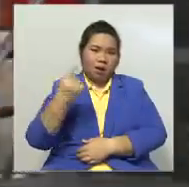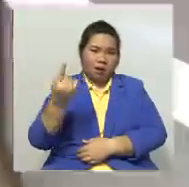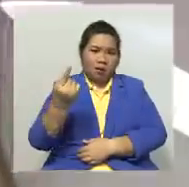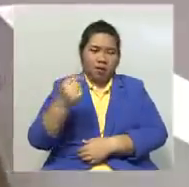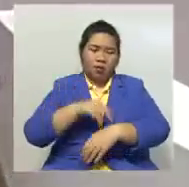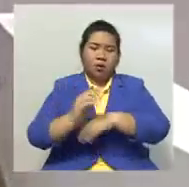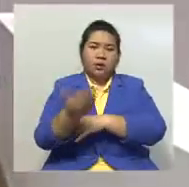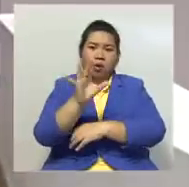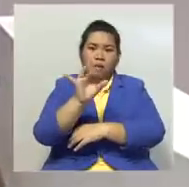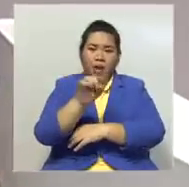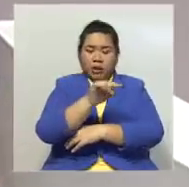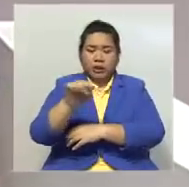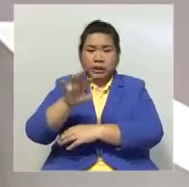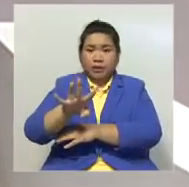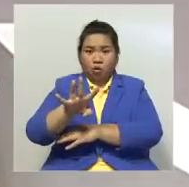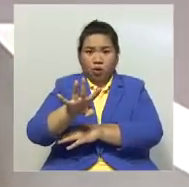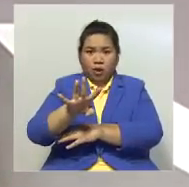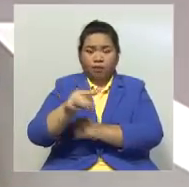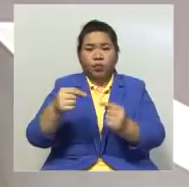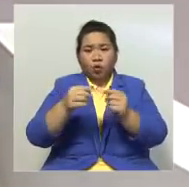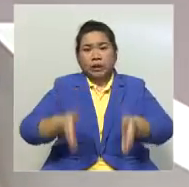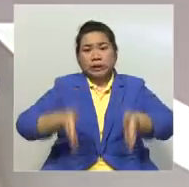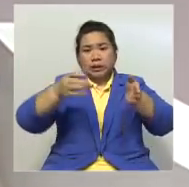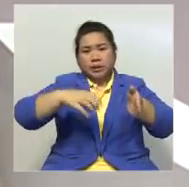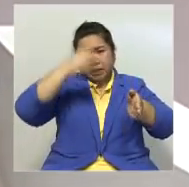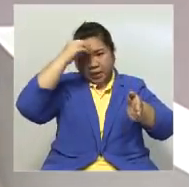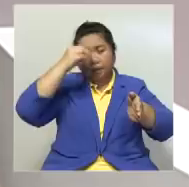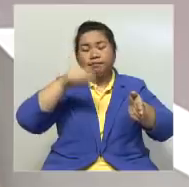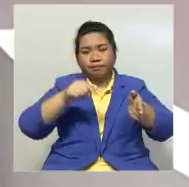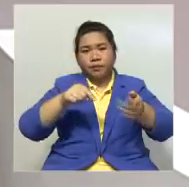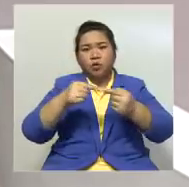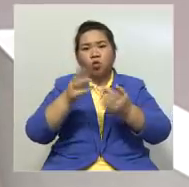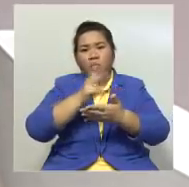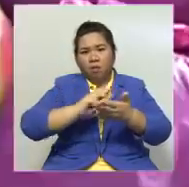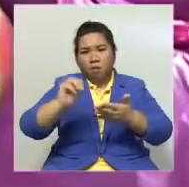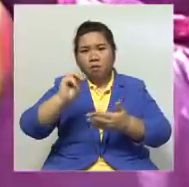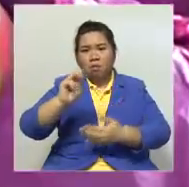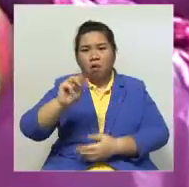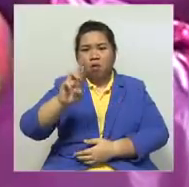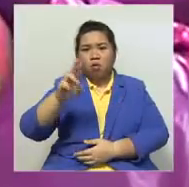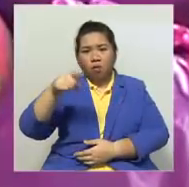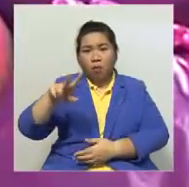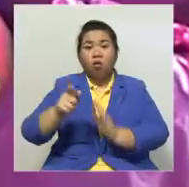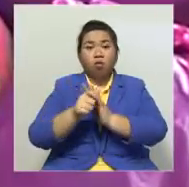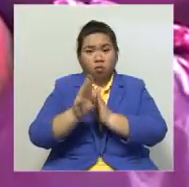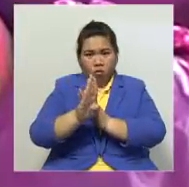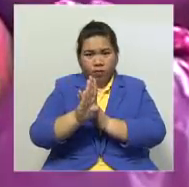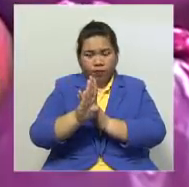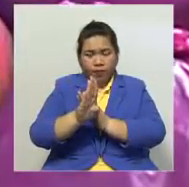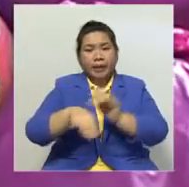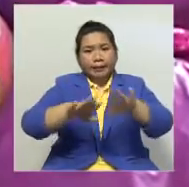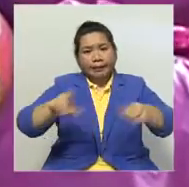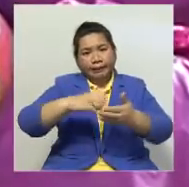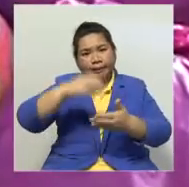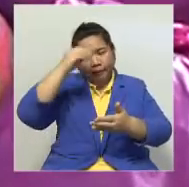งแต่เวลา 8:00 นถึง 16:00 นที่อาคารเรียนและปฏิบัติการมหาวิทยาลัยราชภัฏอุบลราชธานีค่ะเพื่อให้ประชาชนนักศึกษา